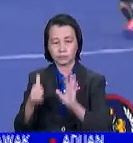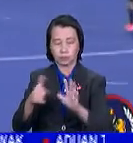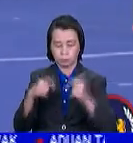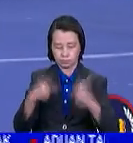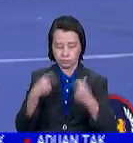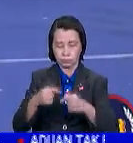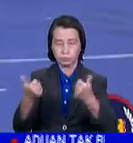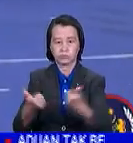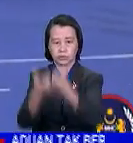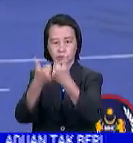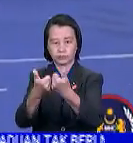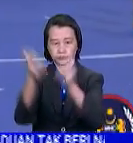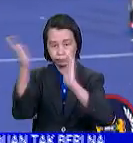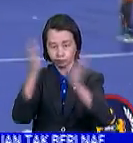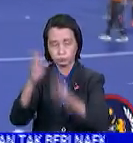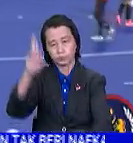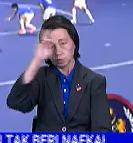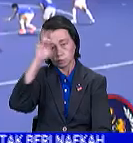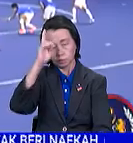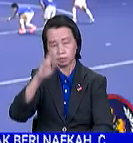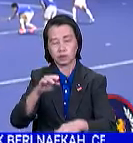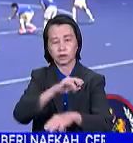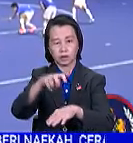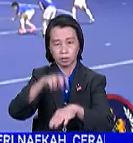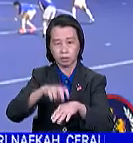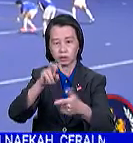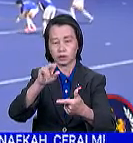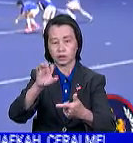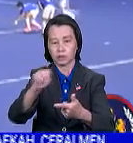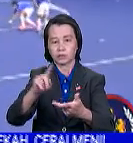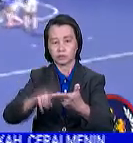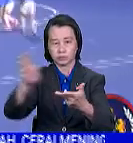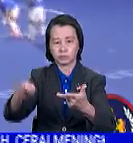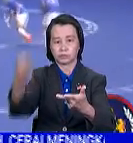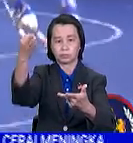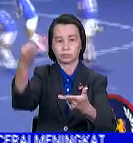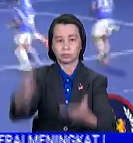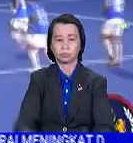perlawanan menentang pasukan kebangsaan seperti Ireland, Wales dan Perancis.